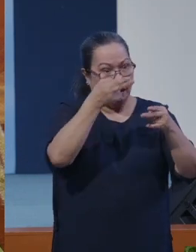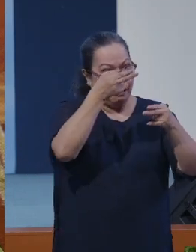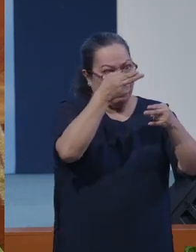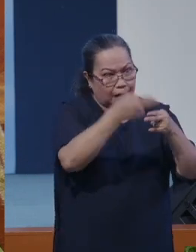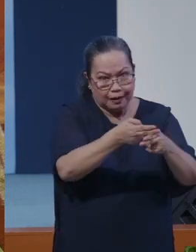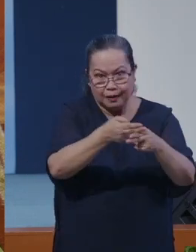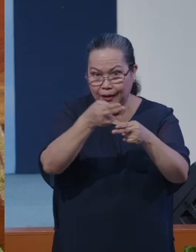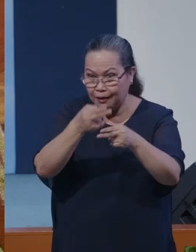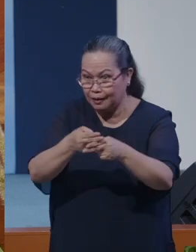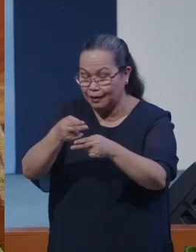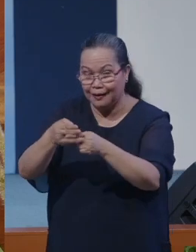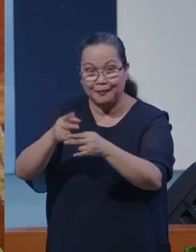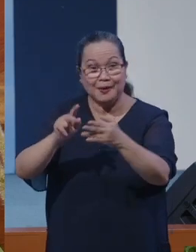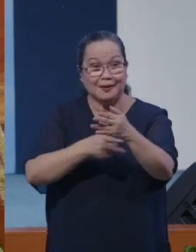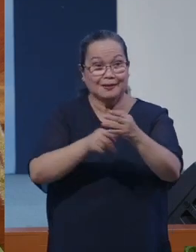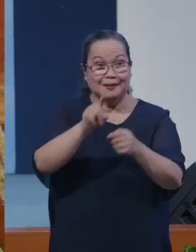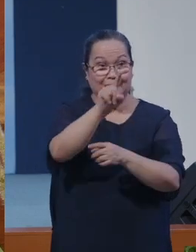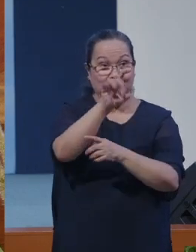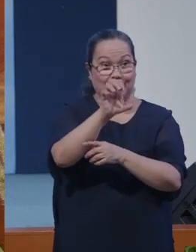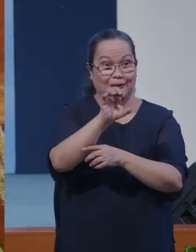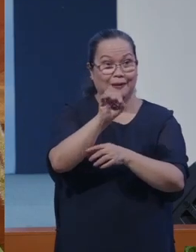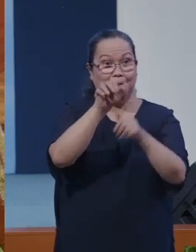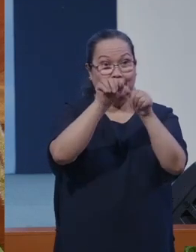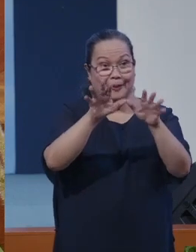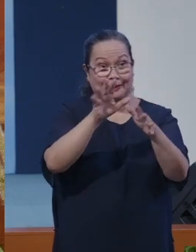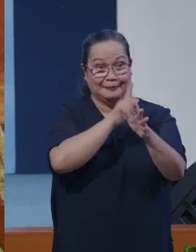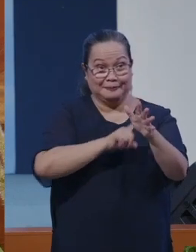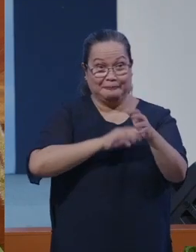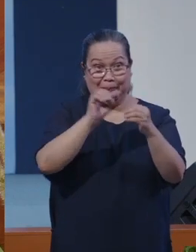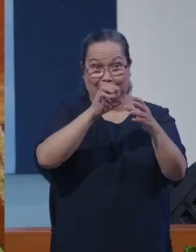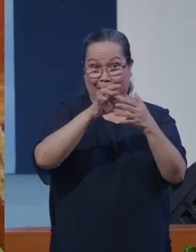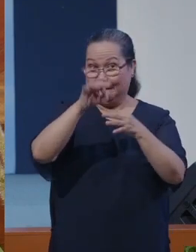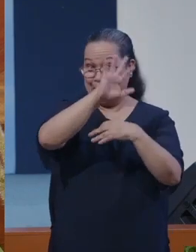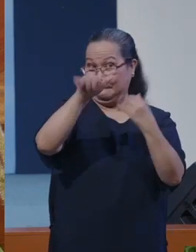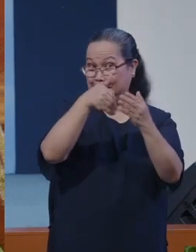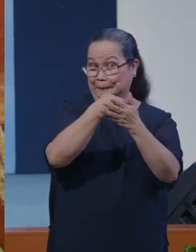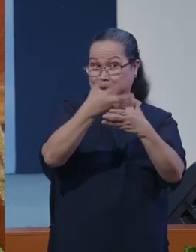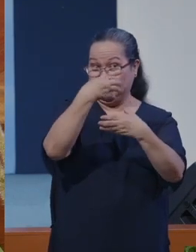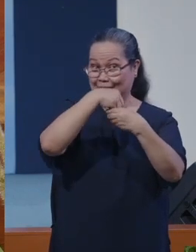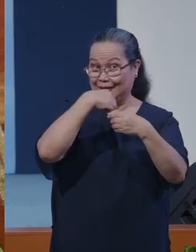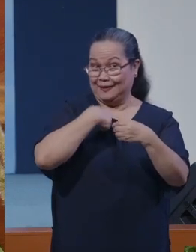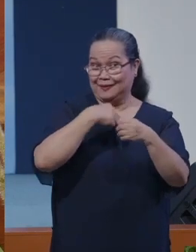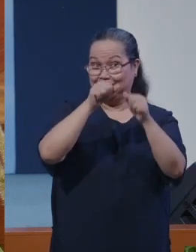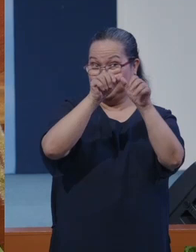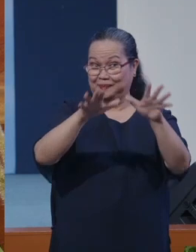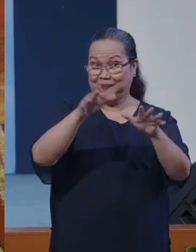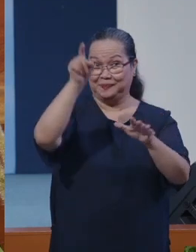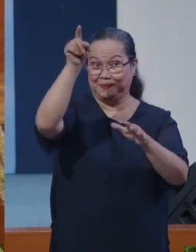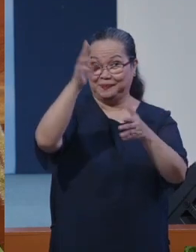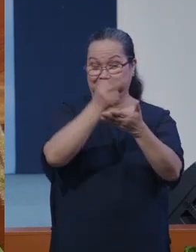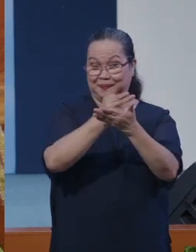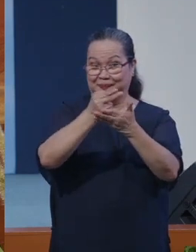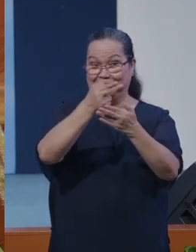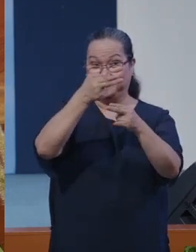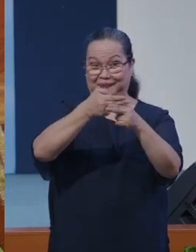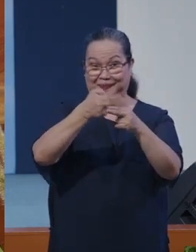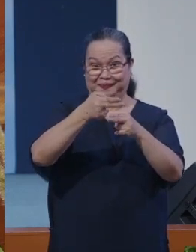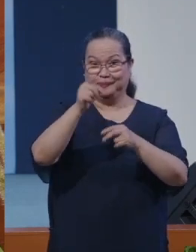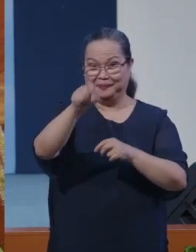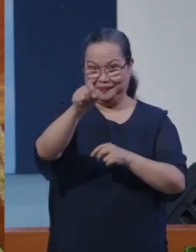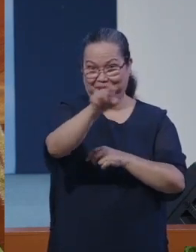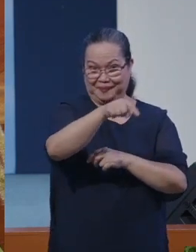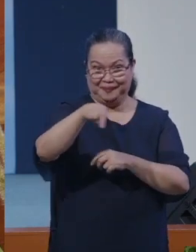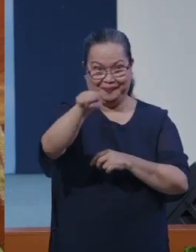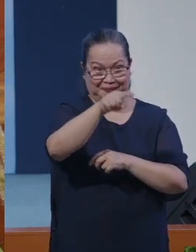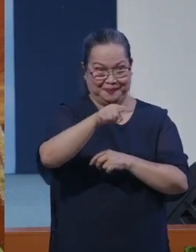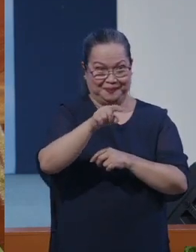Psalm 103, bless the Lord, O my soul, and all that is within me, bless His holy name. Ganyan po tayo dapat